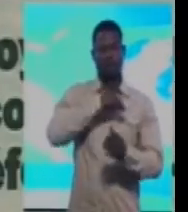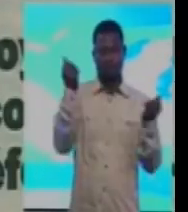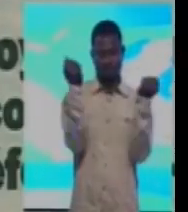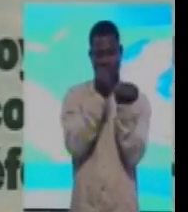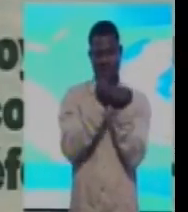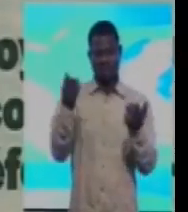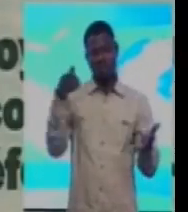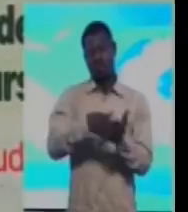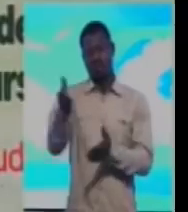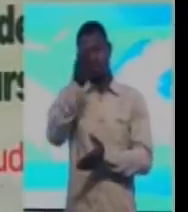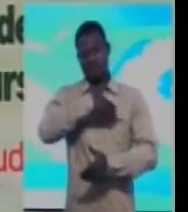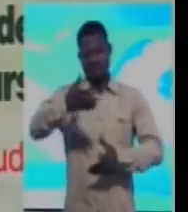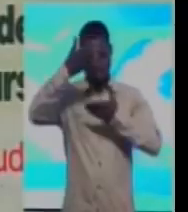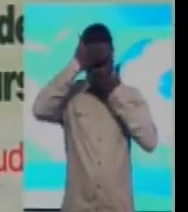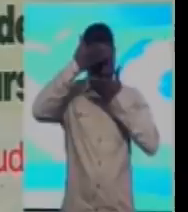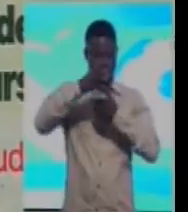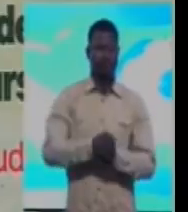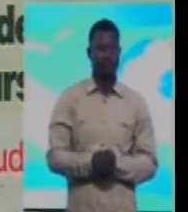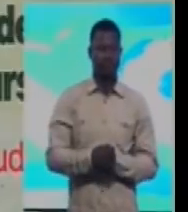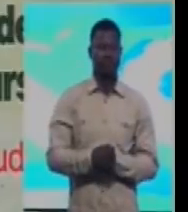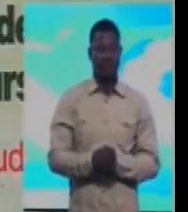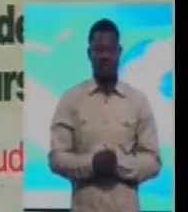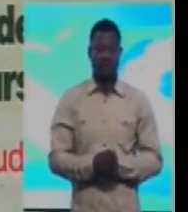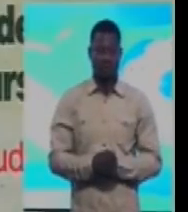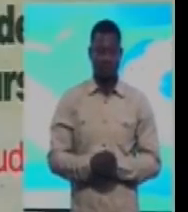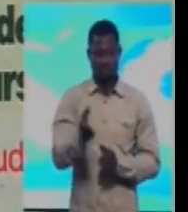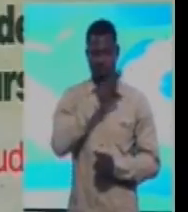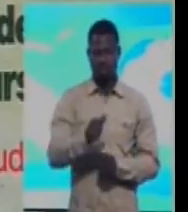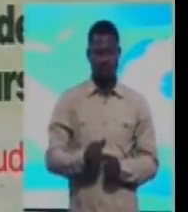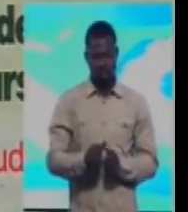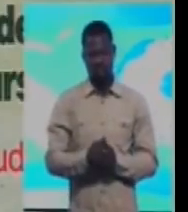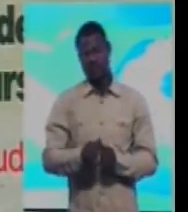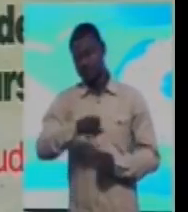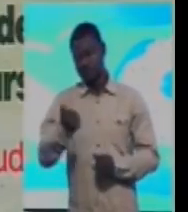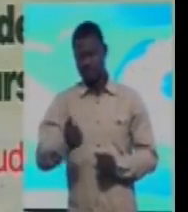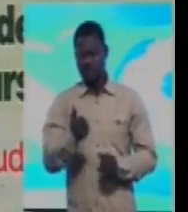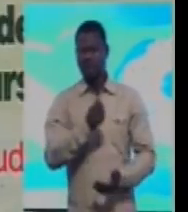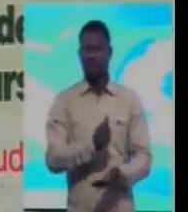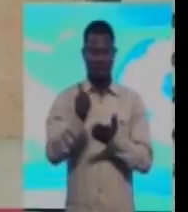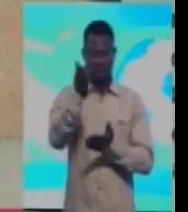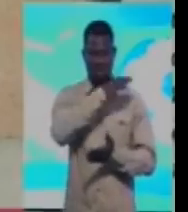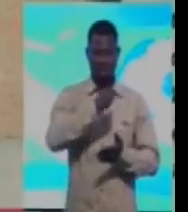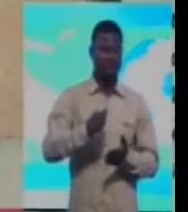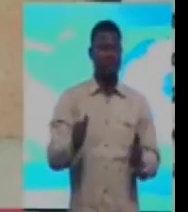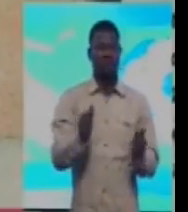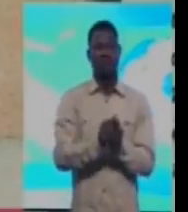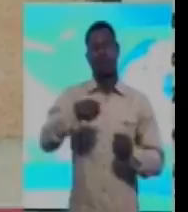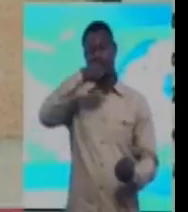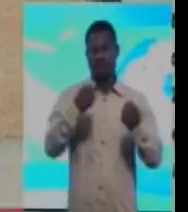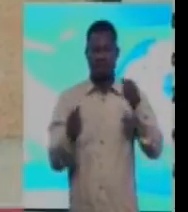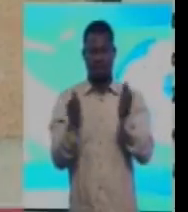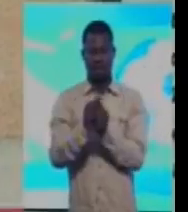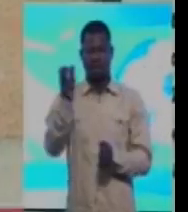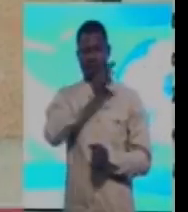le terrorisme. Sid Waya s'est fait écho de son soutien à la police nationale en véhicule et en moto.